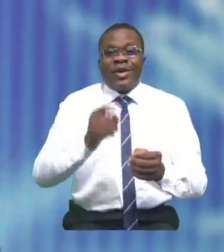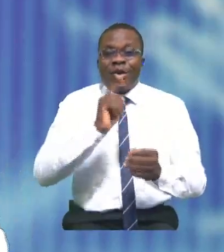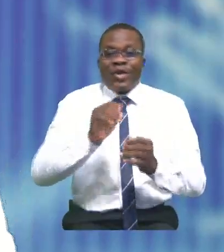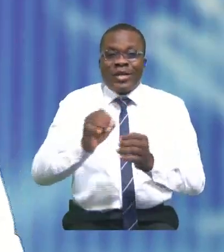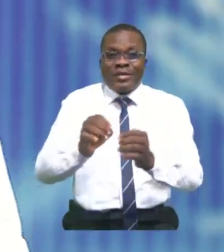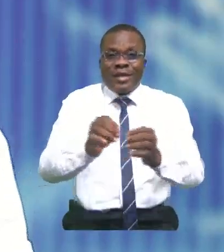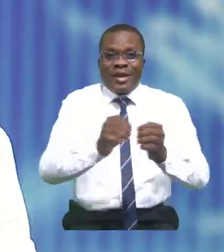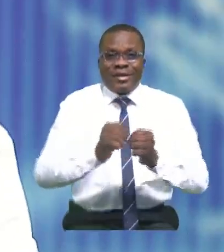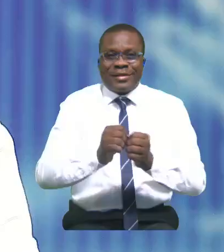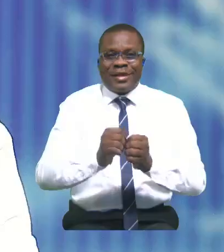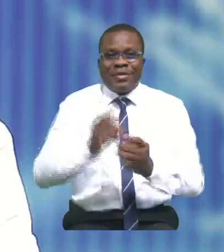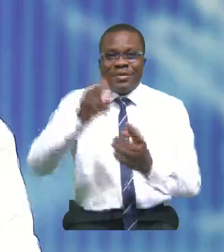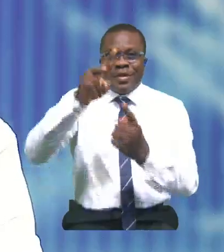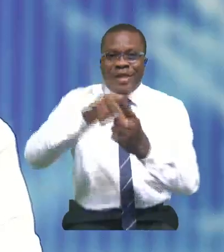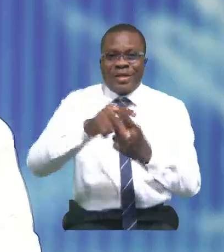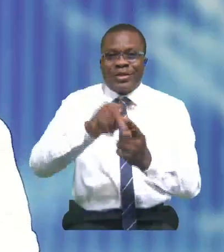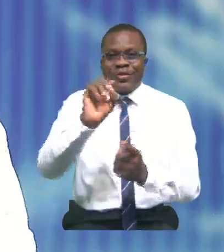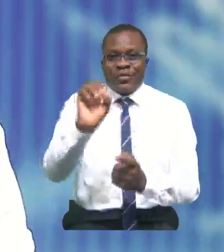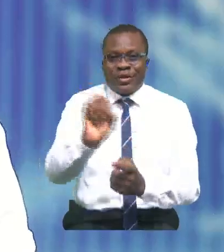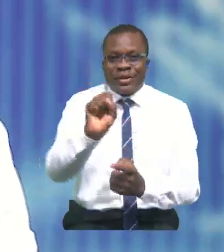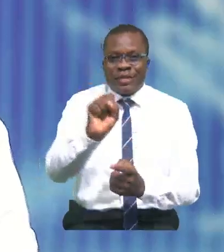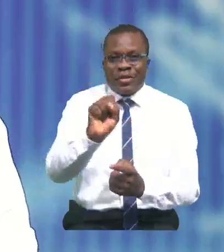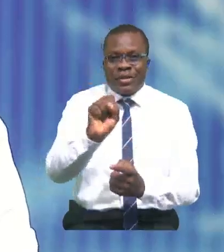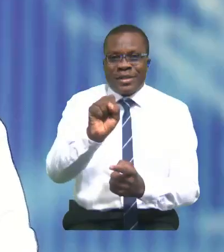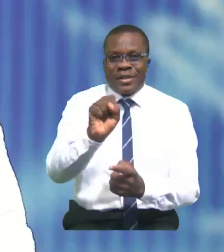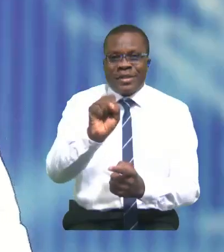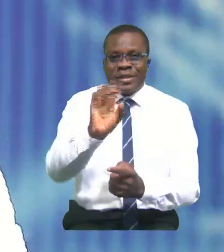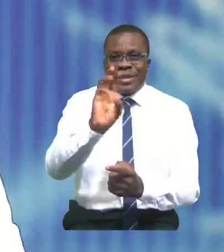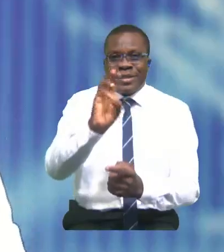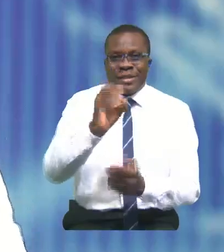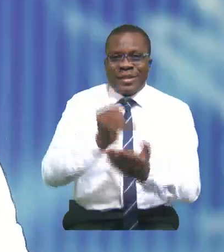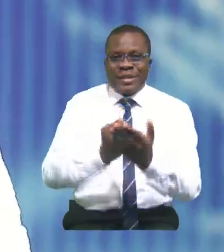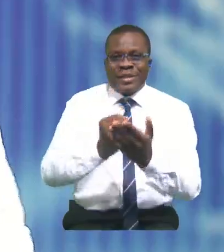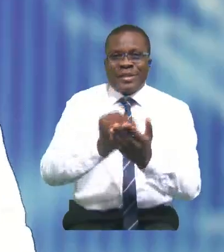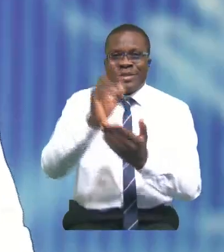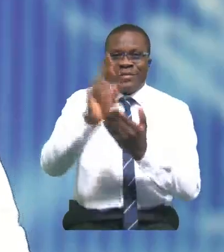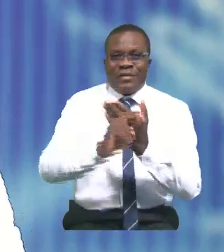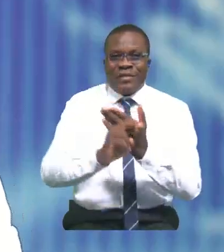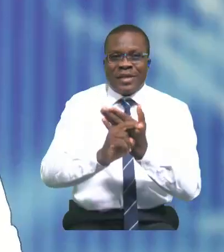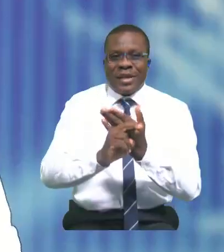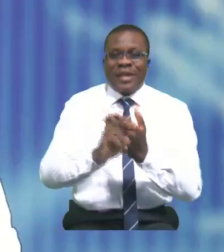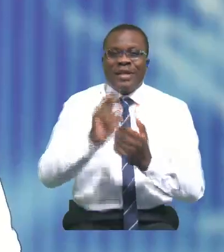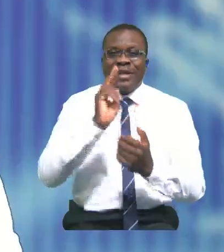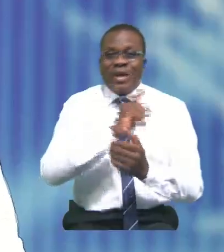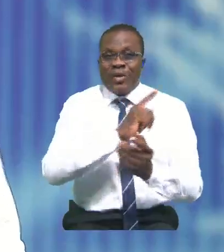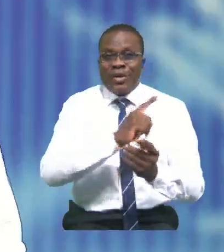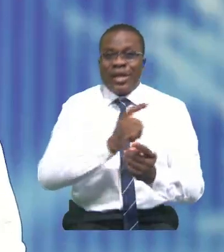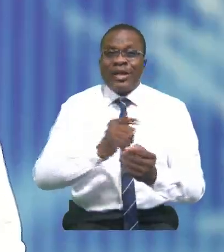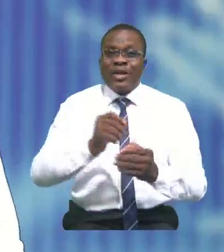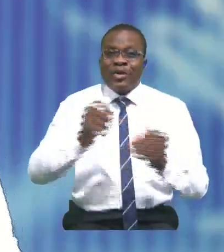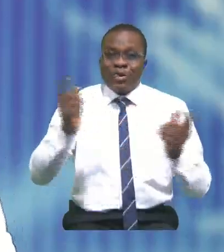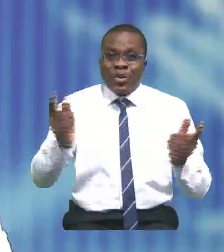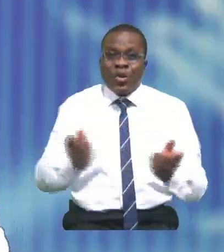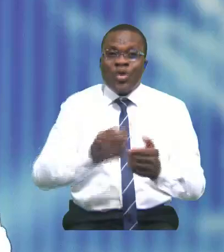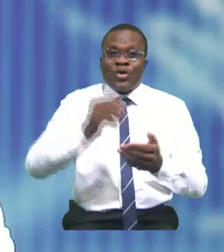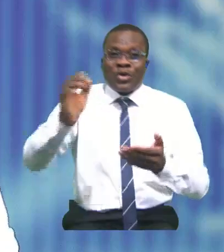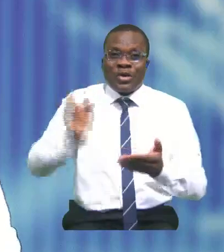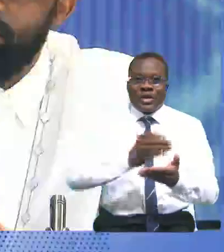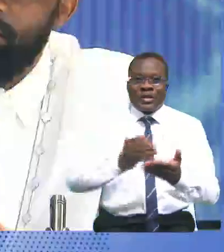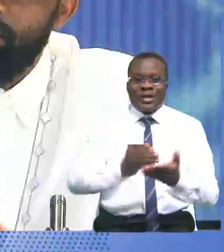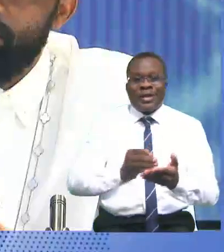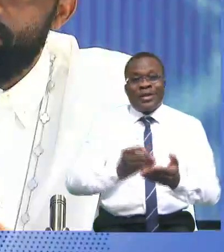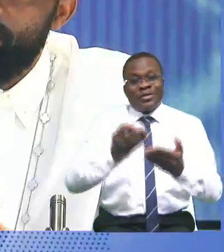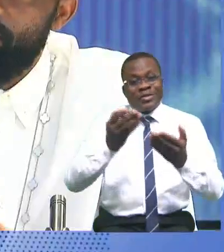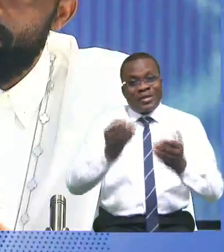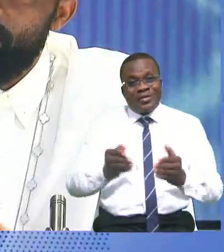et rendez-vous c'est samedi 6 février au nveau hôtel pour un super grand concert nous sommes au thème de cet entretien